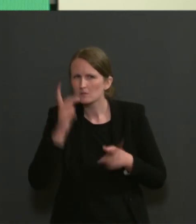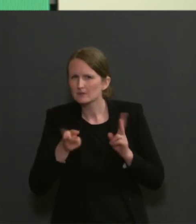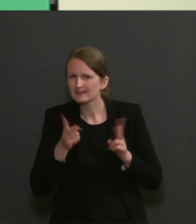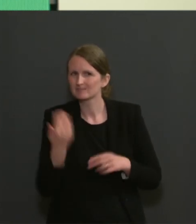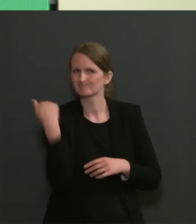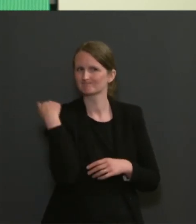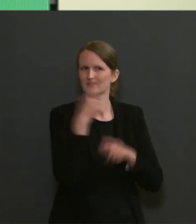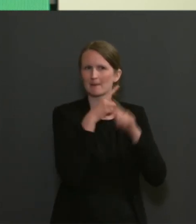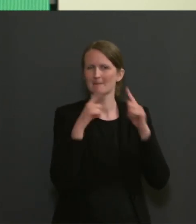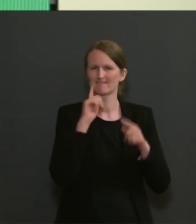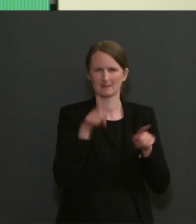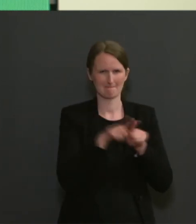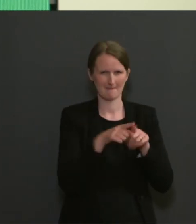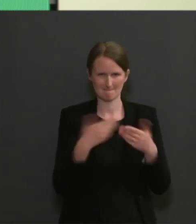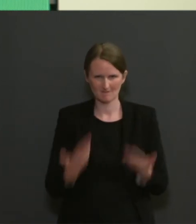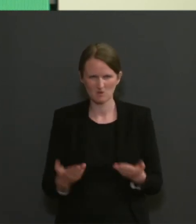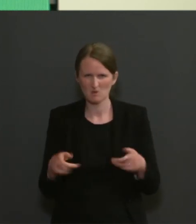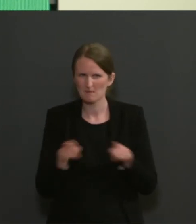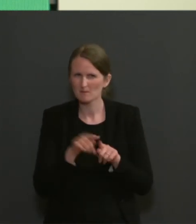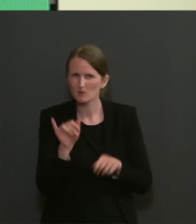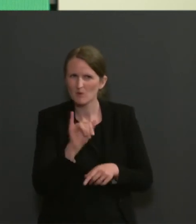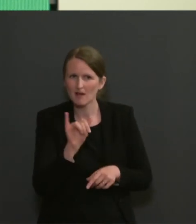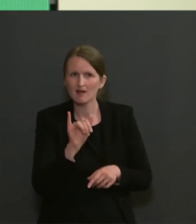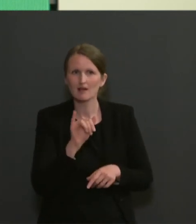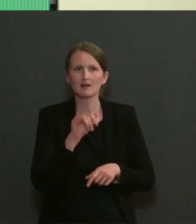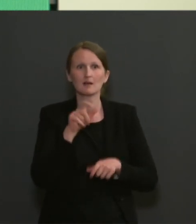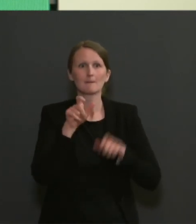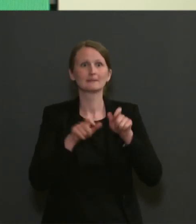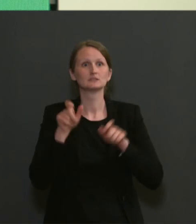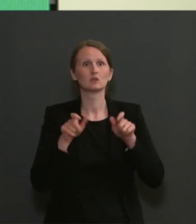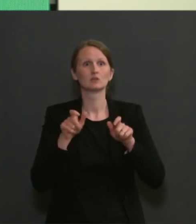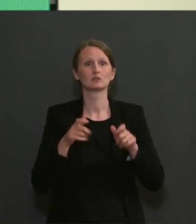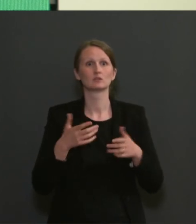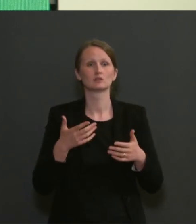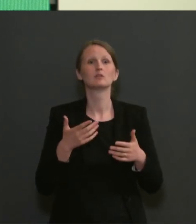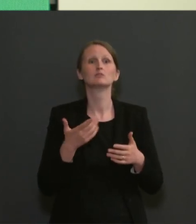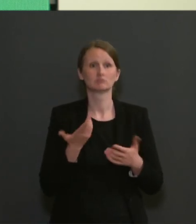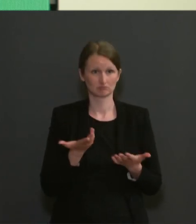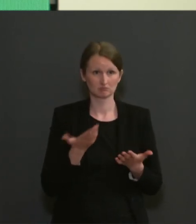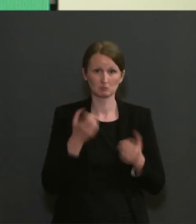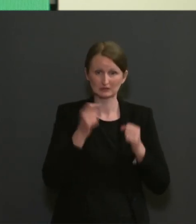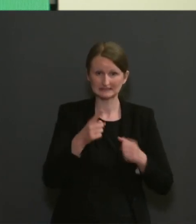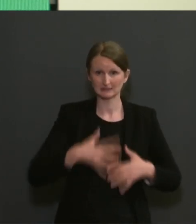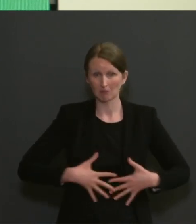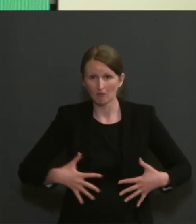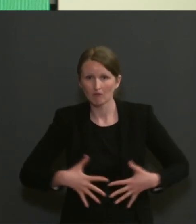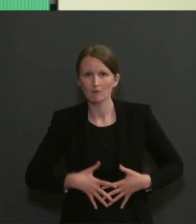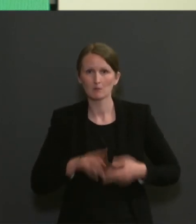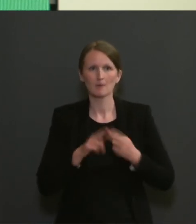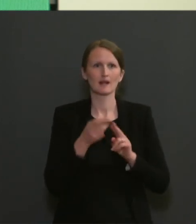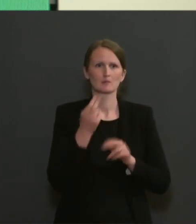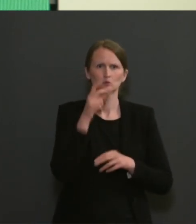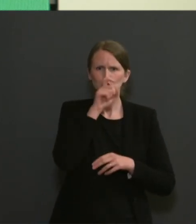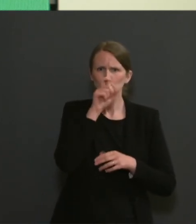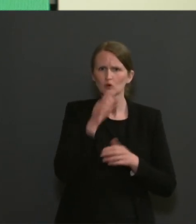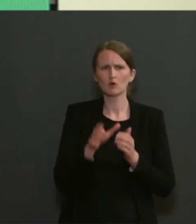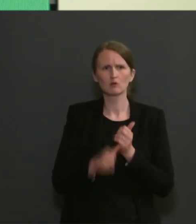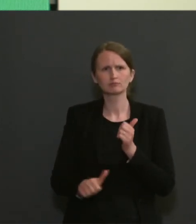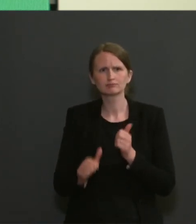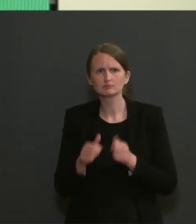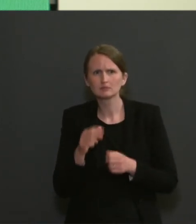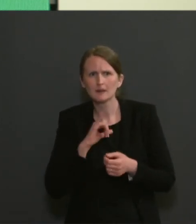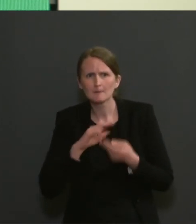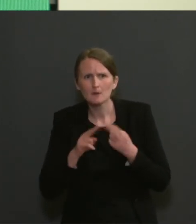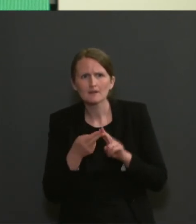de poids, de sang dans les selles, d'expectoration purulente avec du sang par exemple, ne se présentent pas chez leur médecin traitant